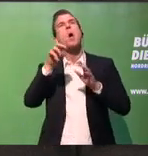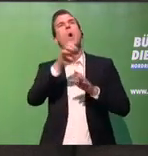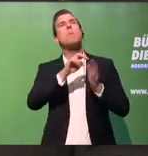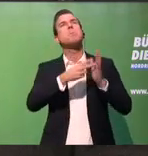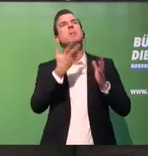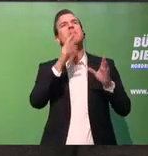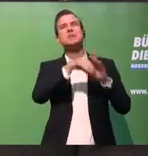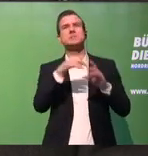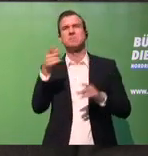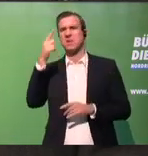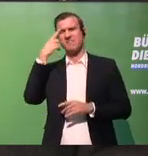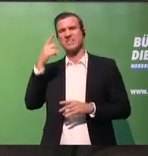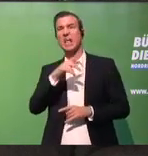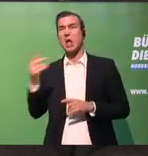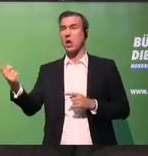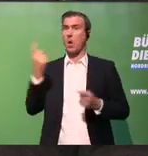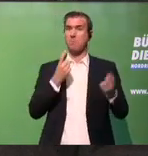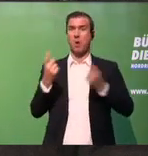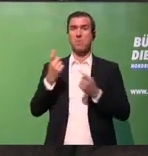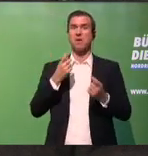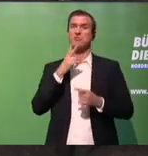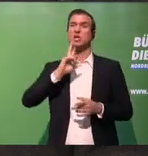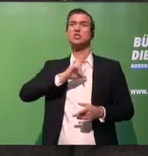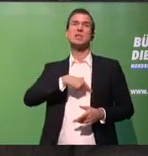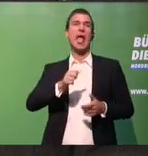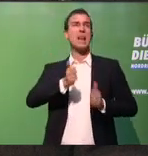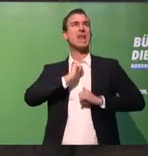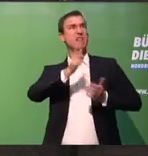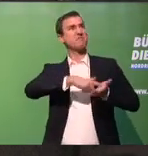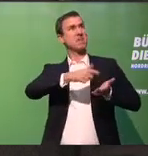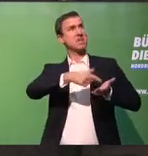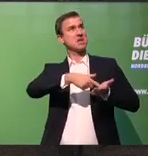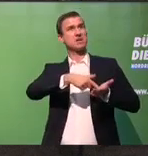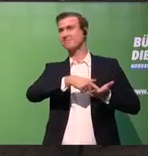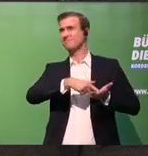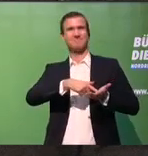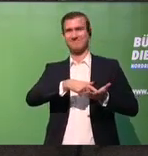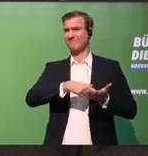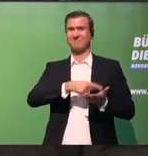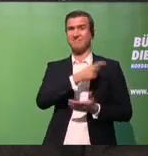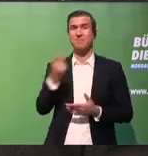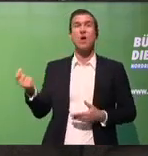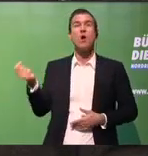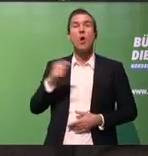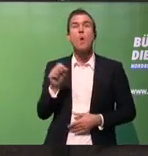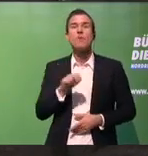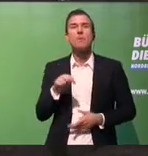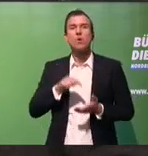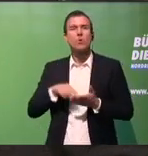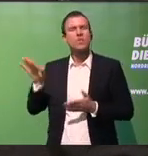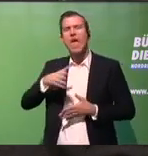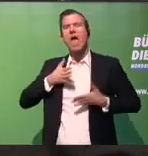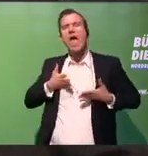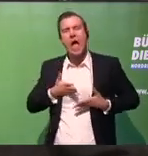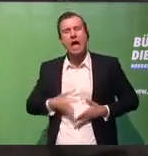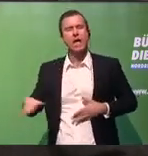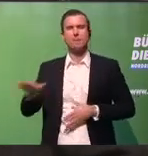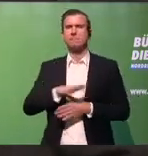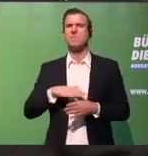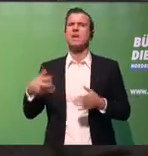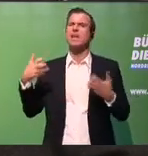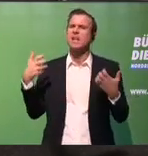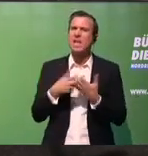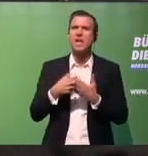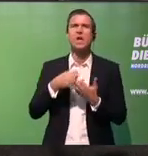kommen auch nicht hierhin, um uns zu bedrängen oder Sozialhilfe zu kassieren, sondern Sie kommen, weil Sie vor Armut, Krieg und